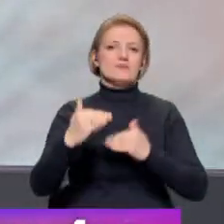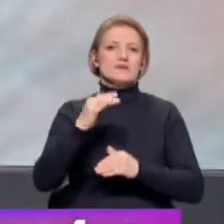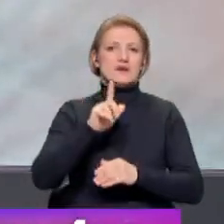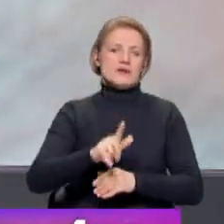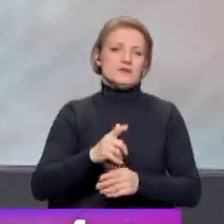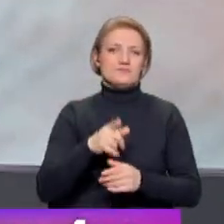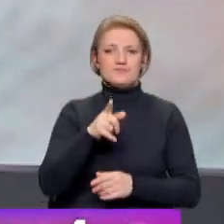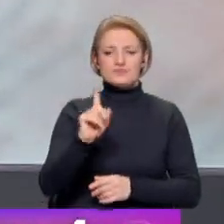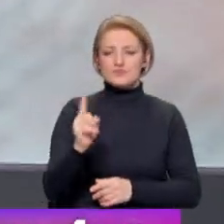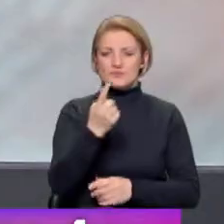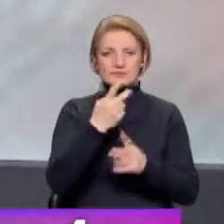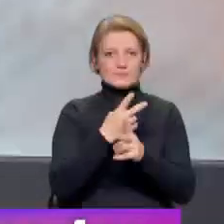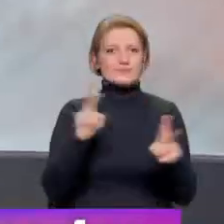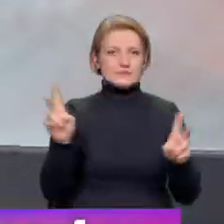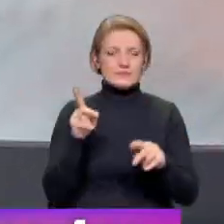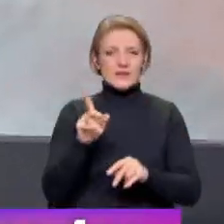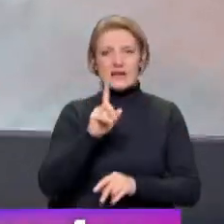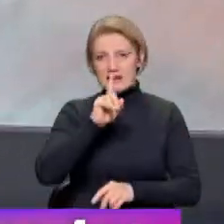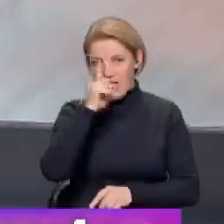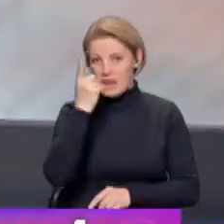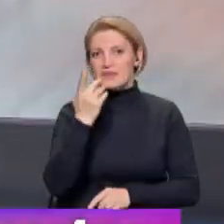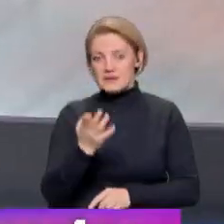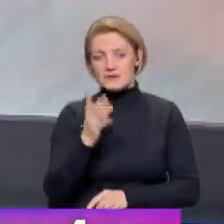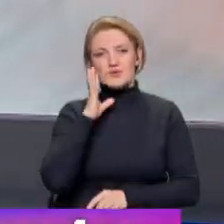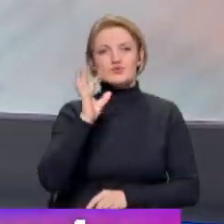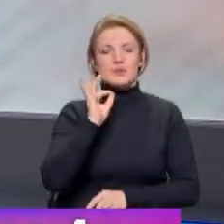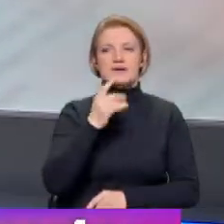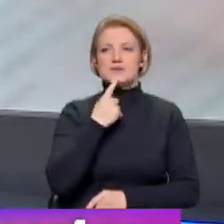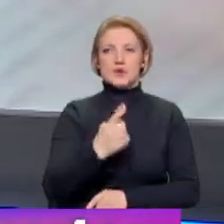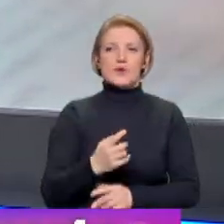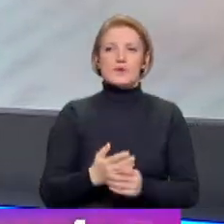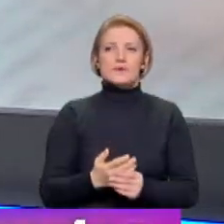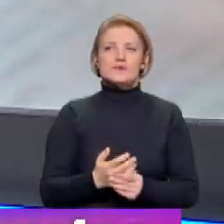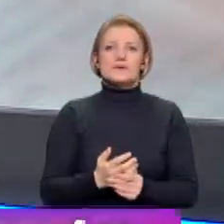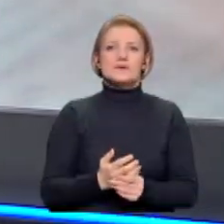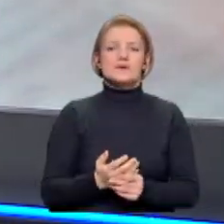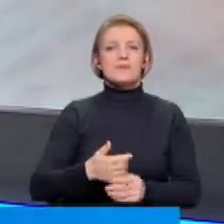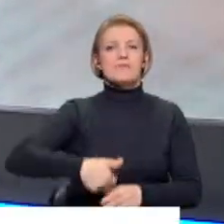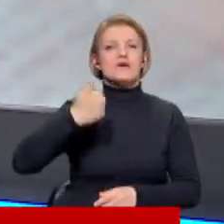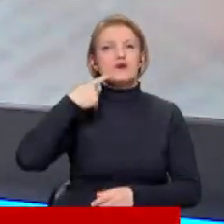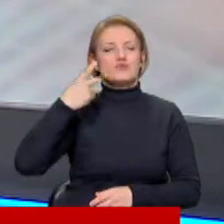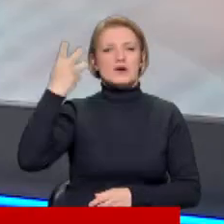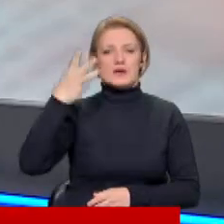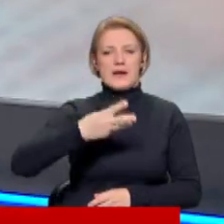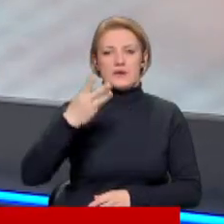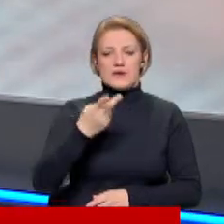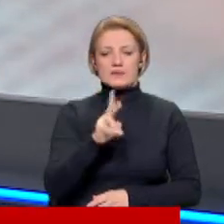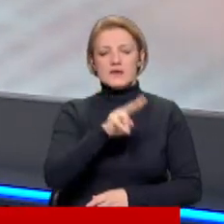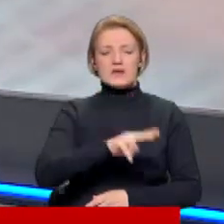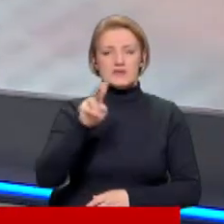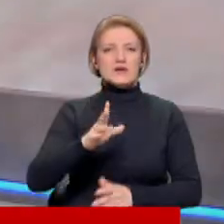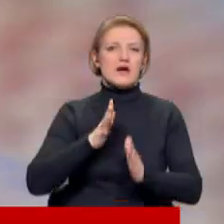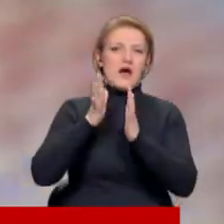gerekiyor Cumhurbaşkanı Bunu müjdeledi yalnız diyor yine Uzmanlar bakın ihracatta tarihi rekor başka Erdoğan 2022 yılı